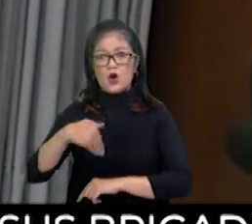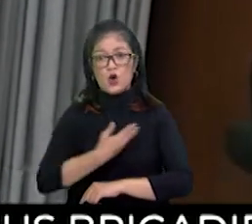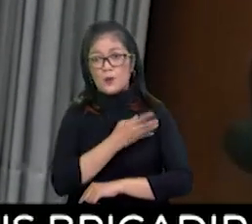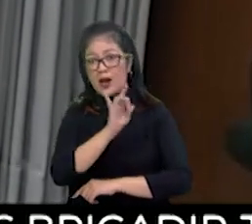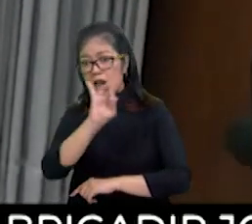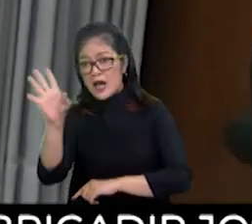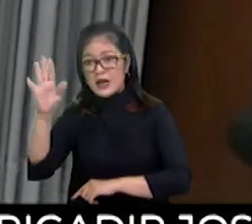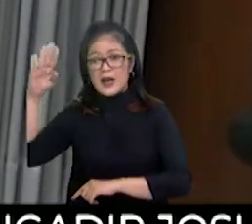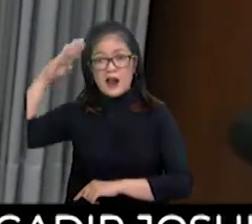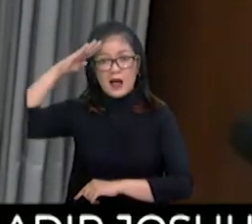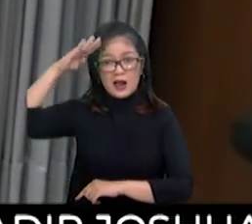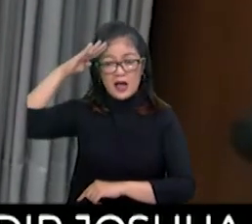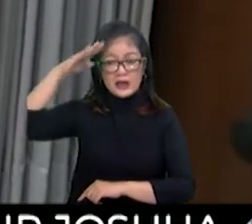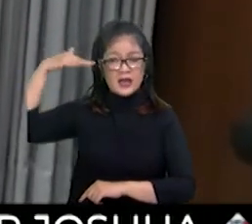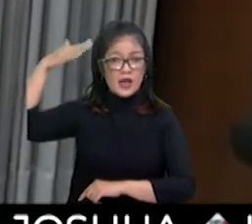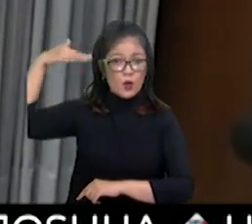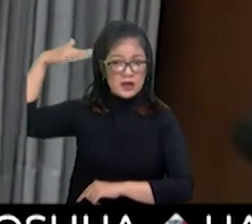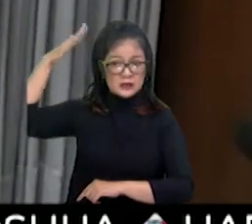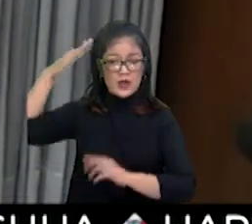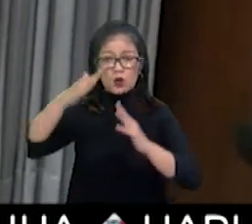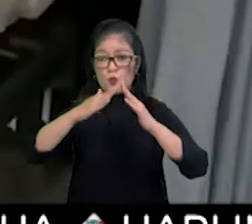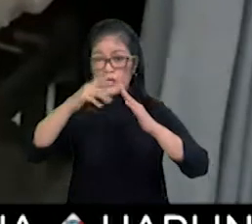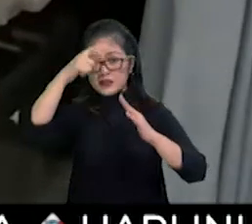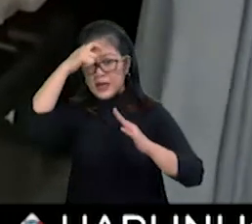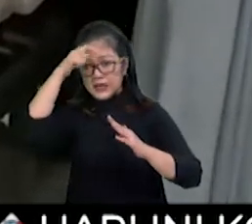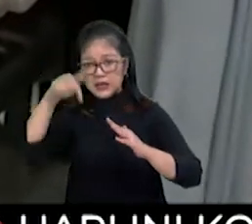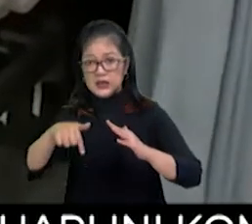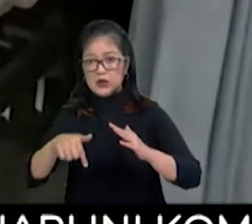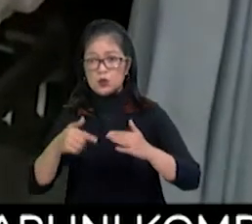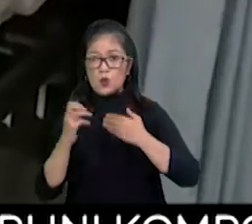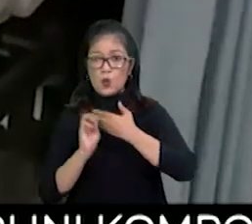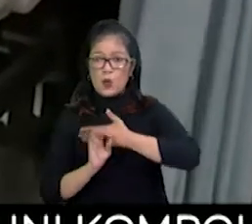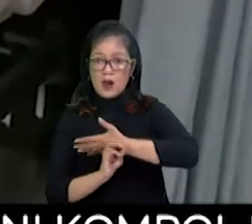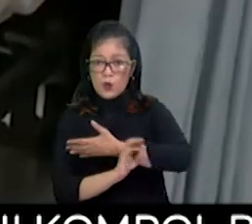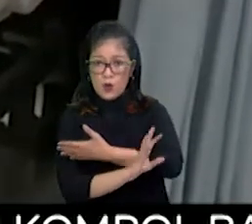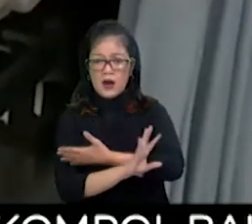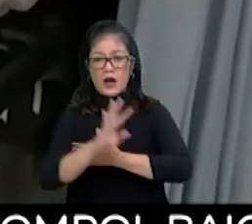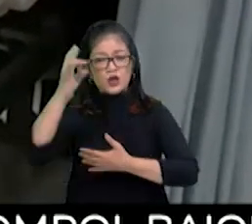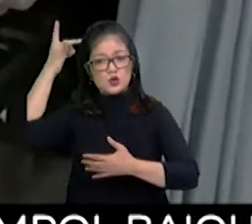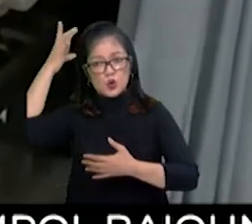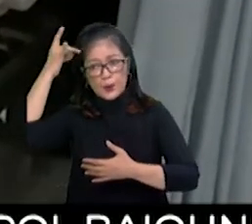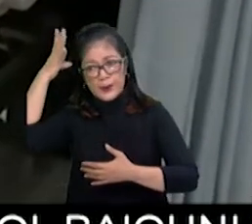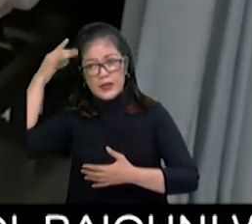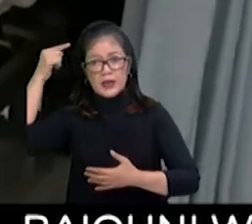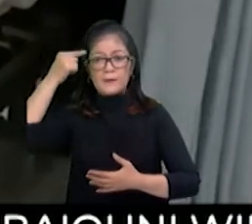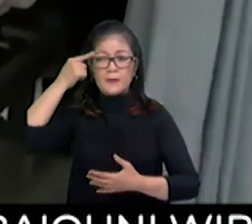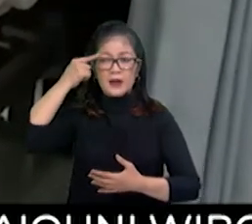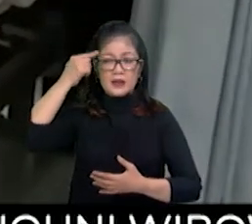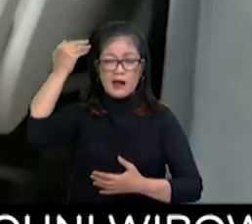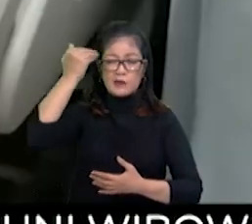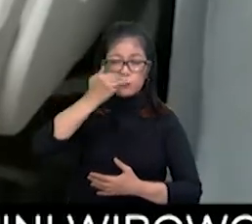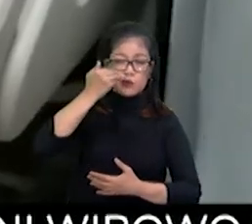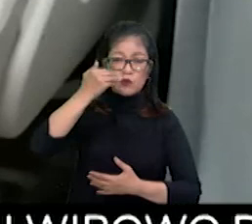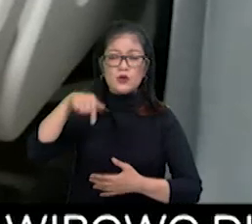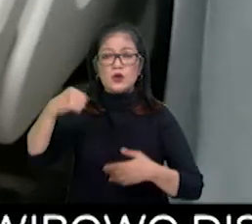dewasa. Pihak rumah sakit saat ini melakukan operasi lanjutan kepada supir truk yang terluka pada bagian mata akibat truk yang